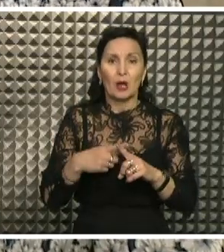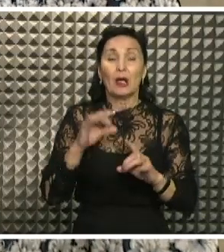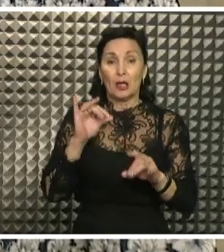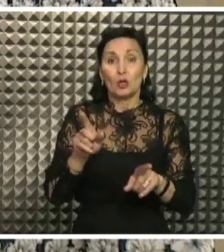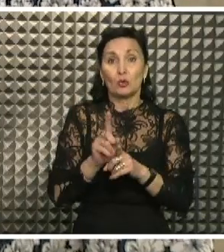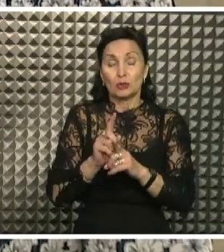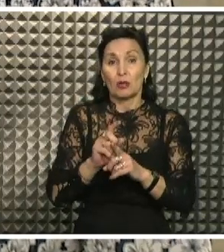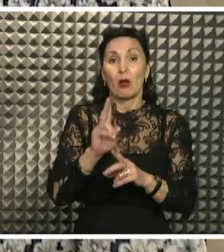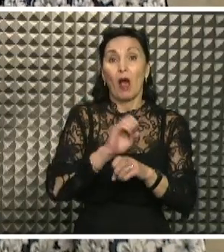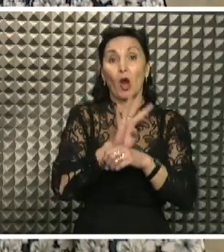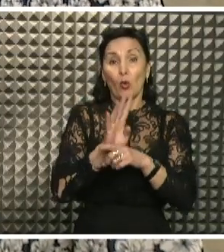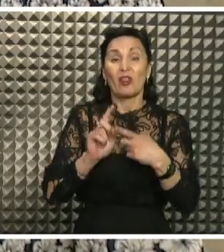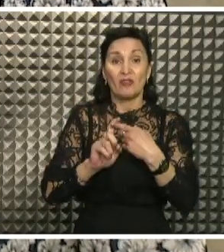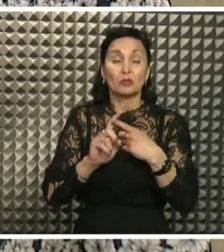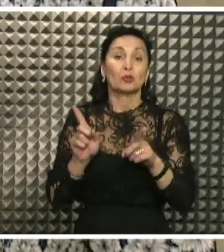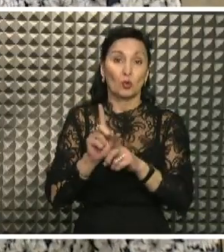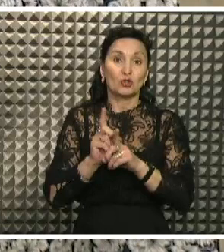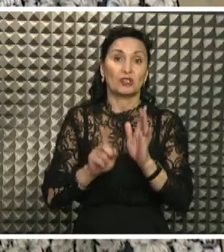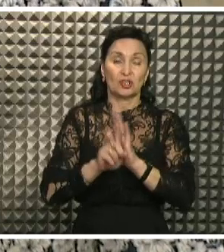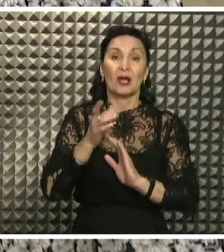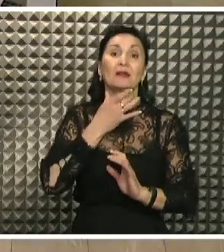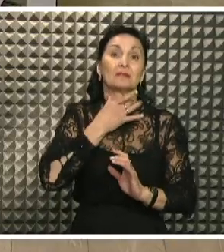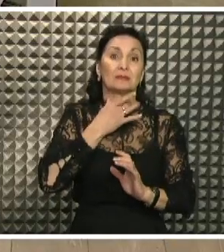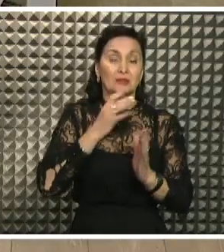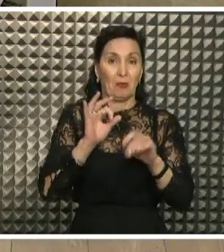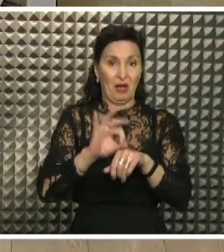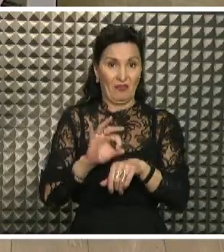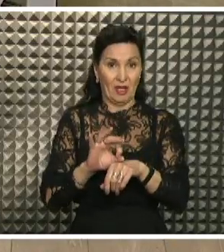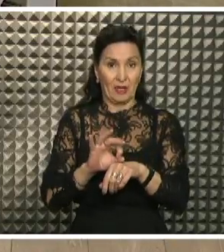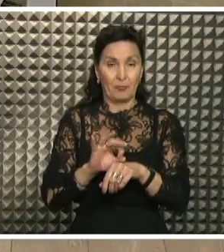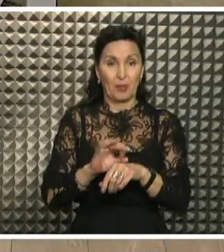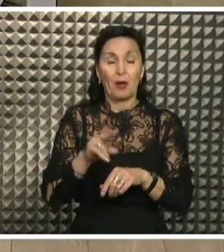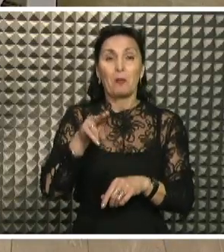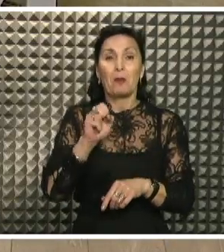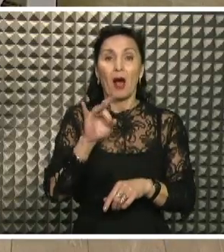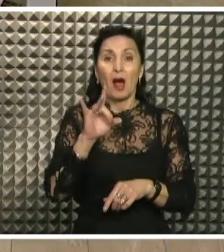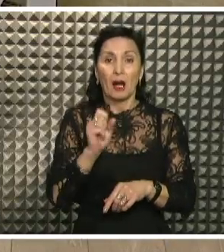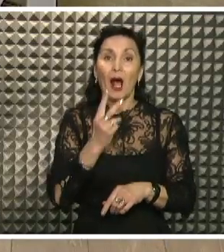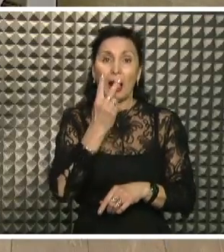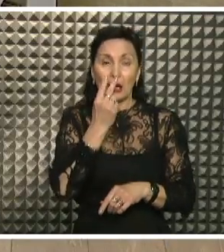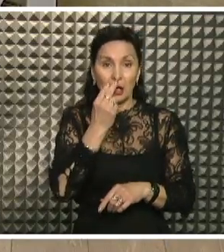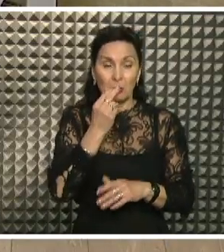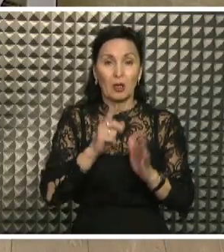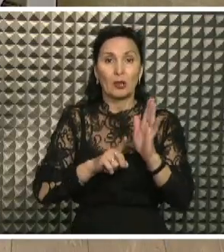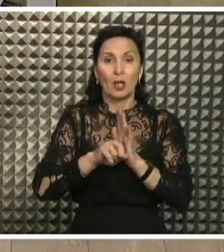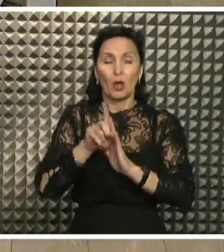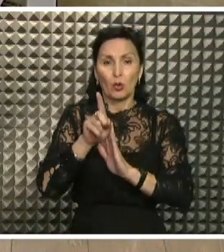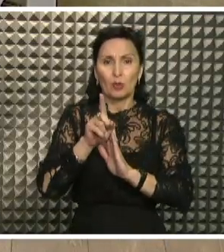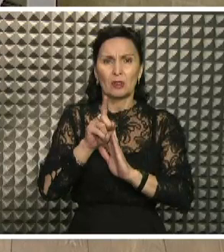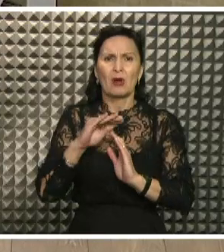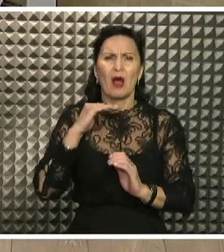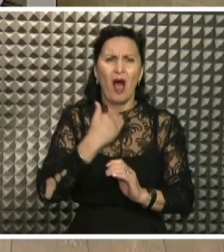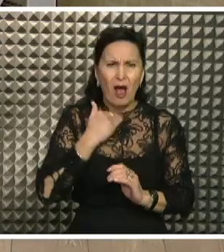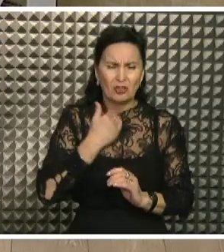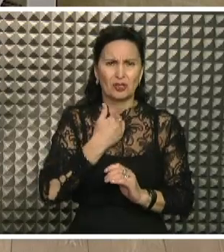дает клинику обычного респираторно-вирусного заболевания. Да. Парагрипп дает ларингит, лающий сухой